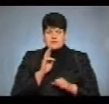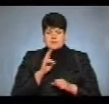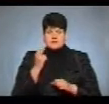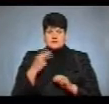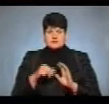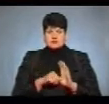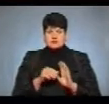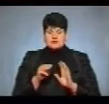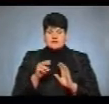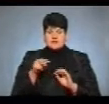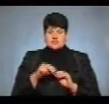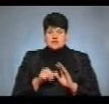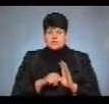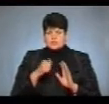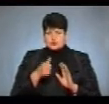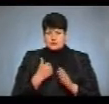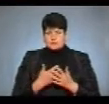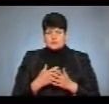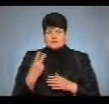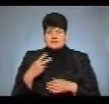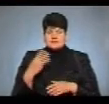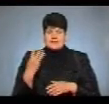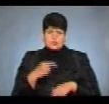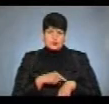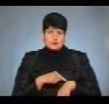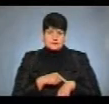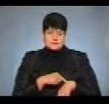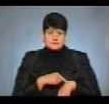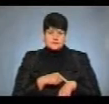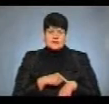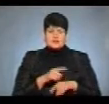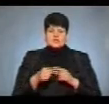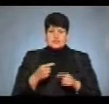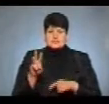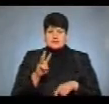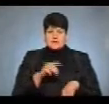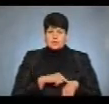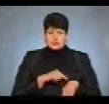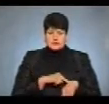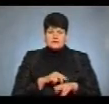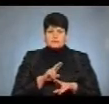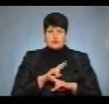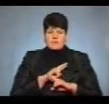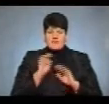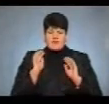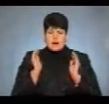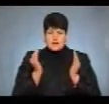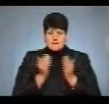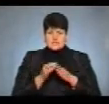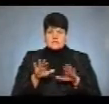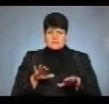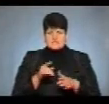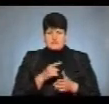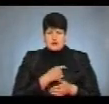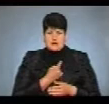26 травня 2016 року близько 23 години. За три години від тілесних ушкоджень він помер в реанімації місцевої